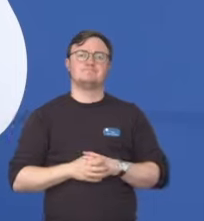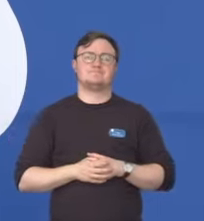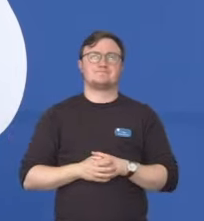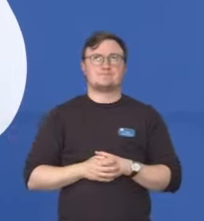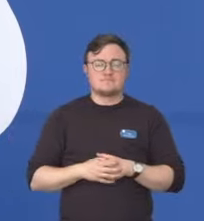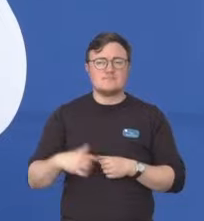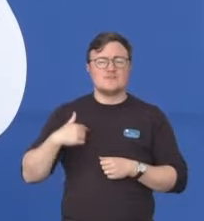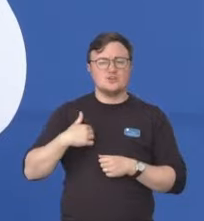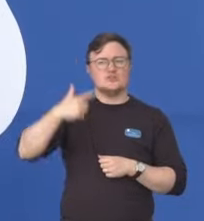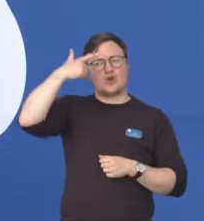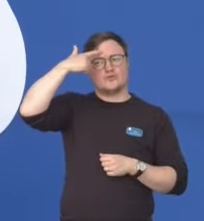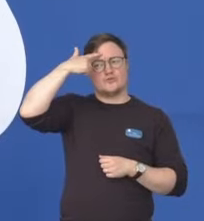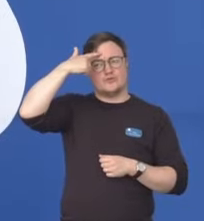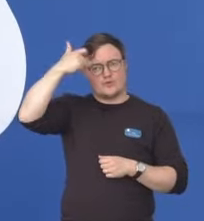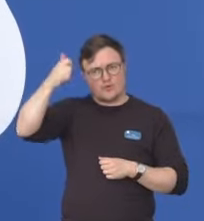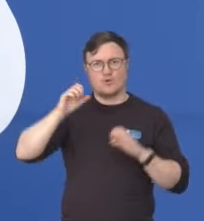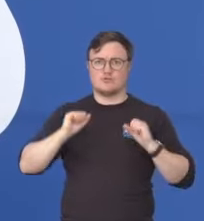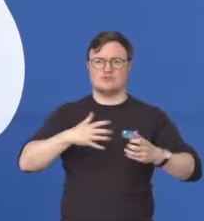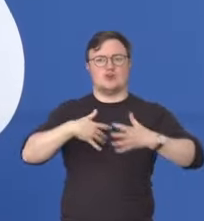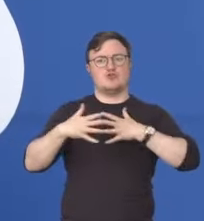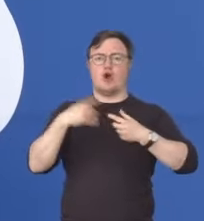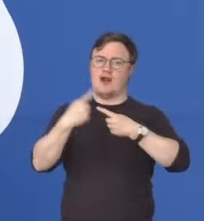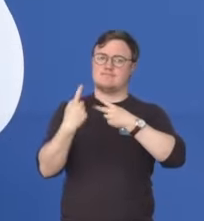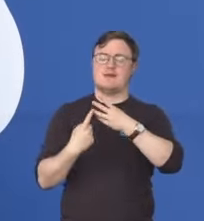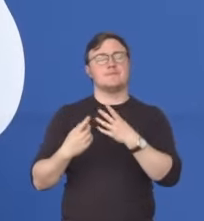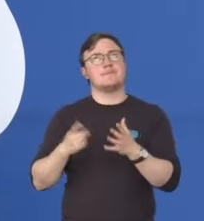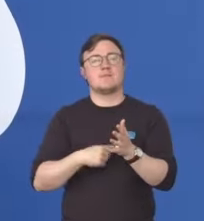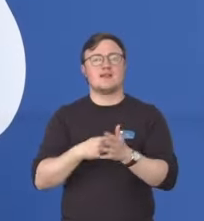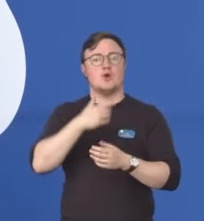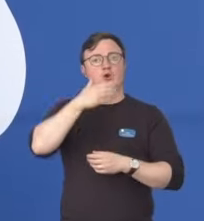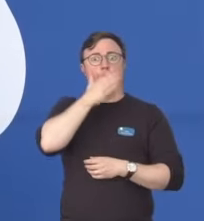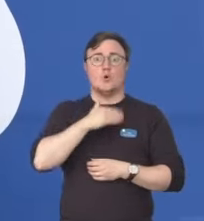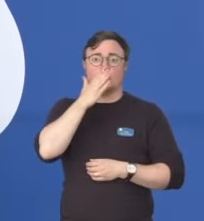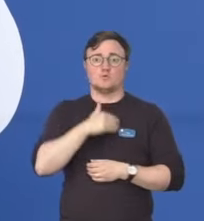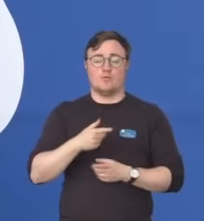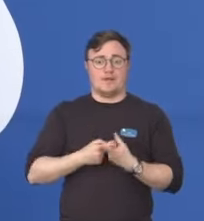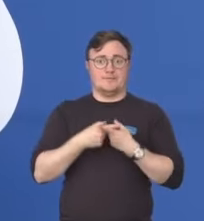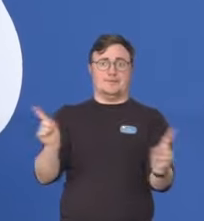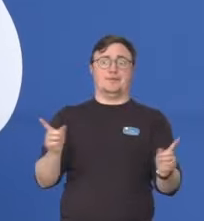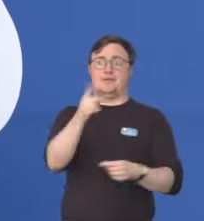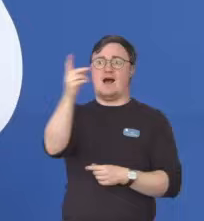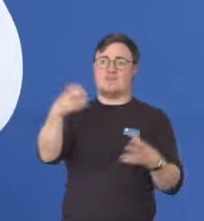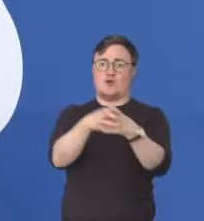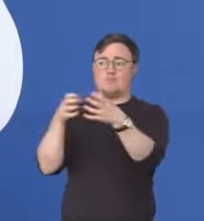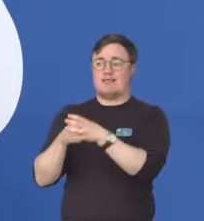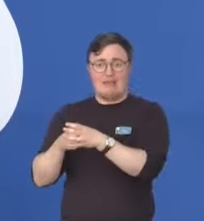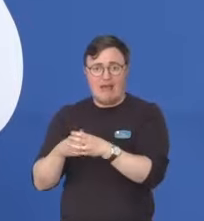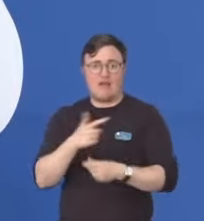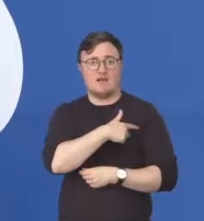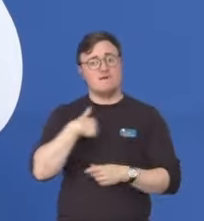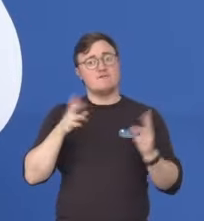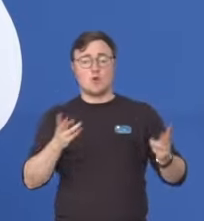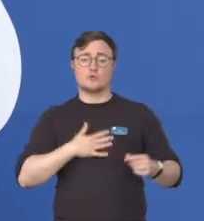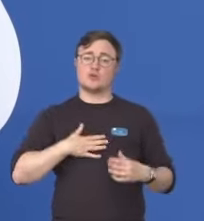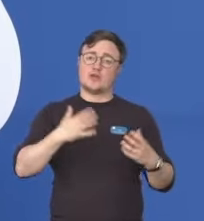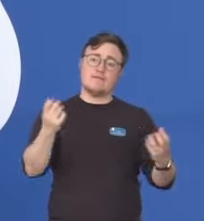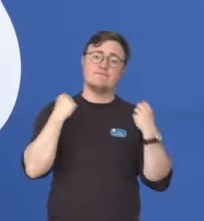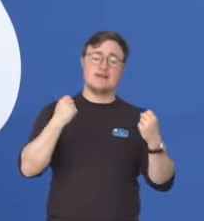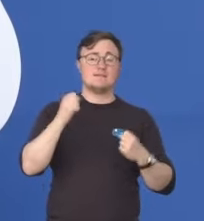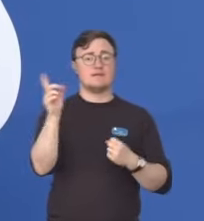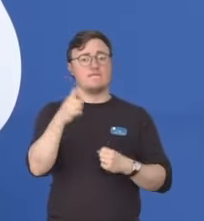men jag tror det handlar om att göra saker som faktiskt... Unga är inte särskilt mycket annorlunda från andra grupper. Vi bryr oss också om var vi bor och hur vi jobbar och vad vi